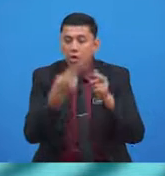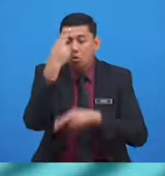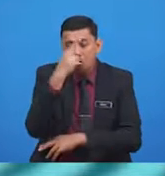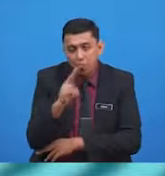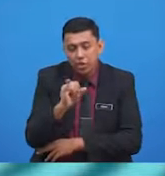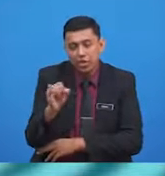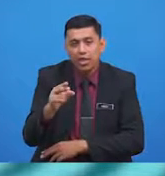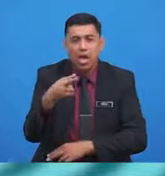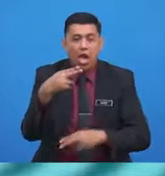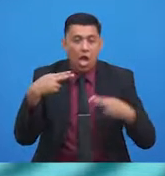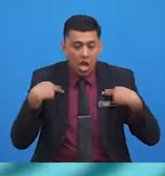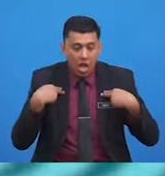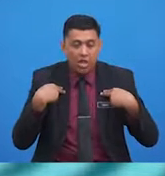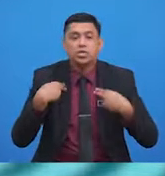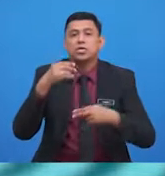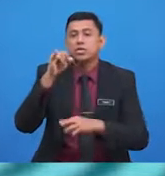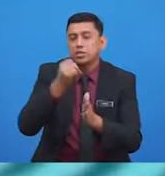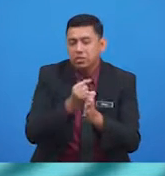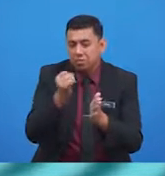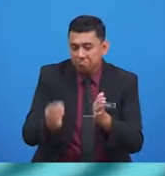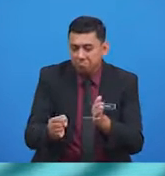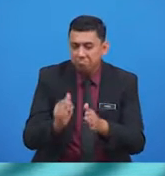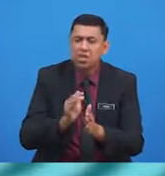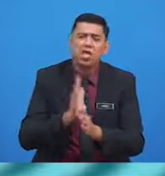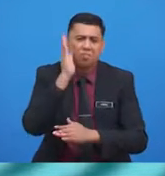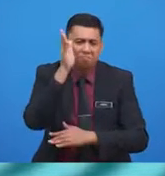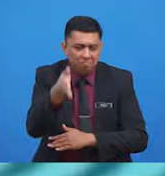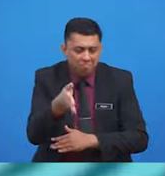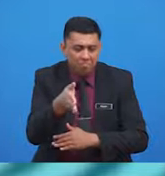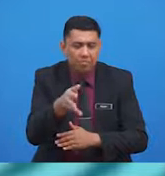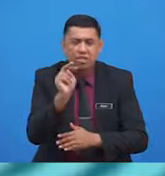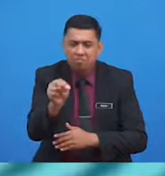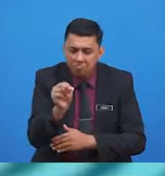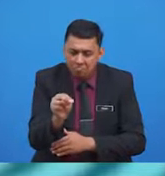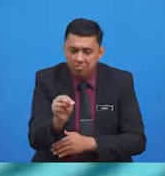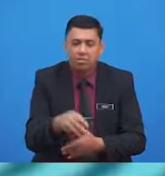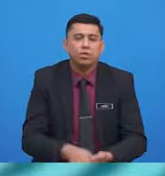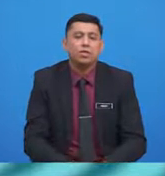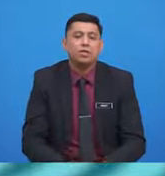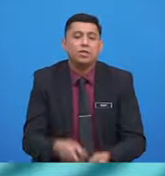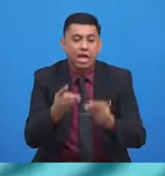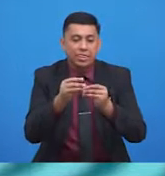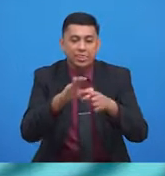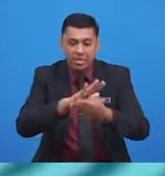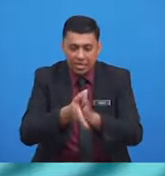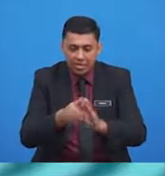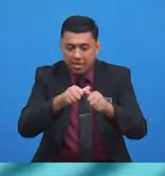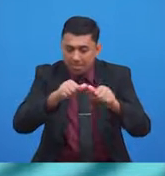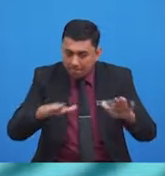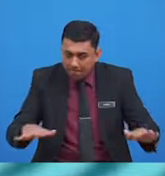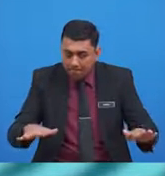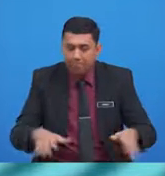menghormati hak jiran agar kehidupan di kawasan kejiranan aman damai.